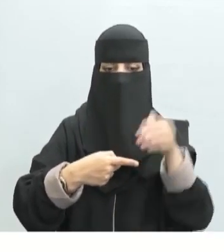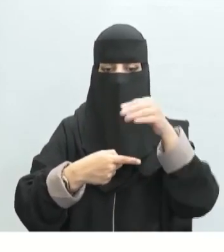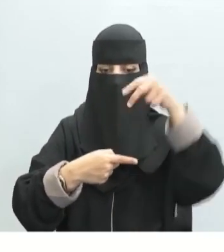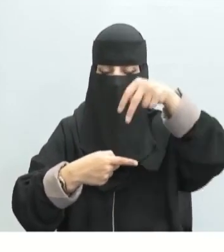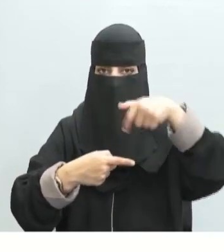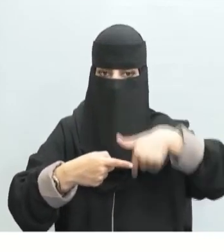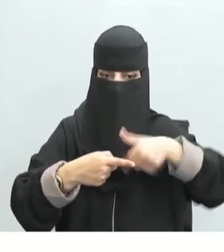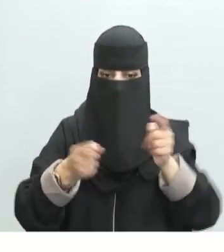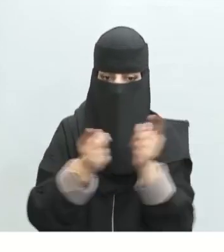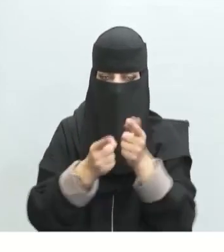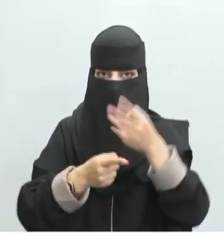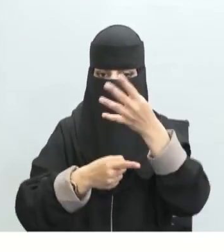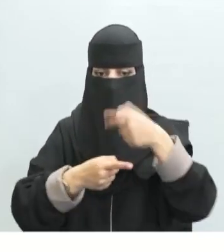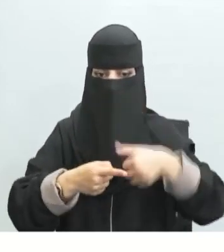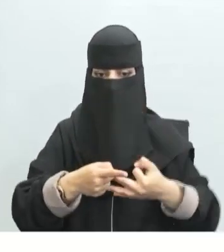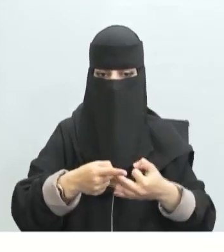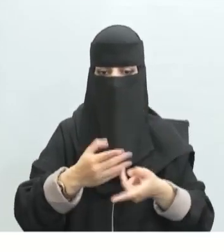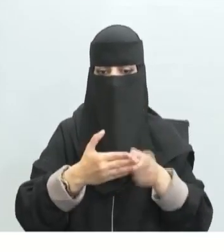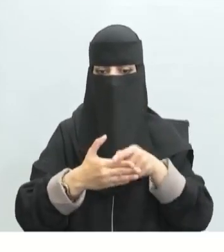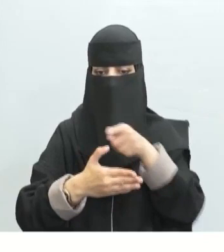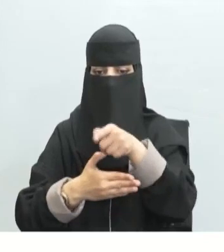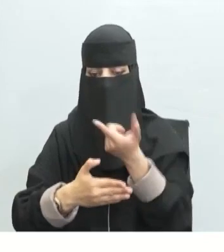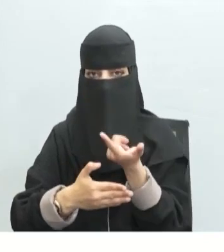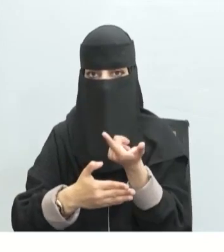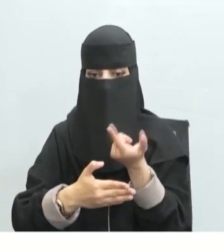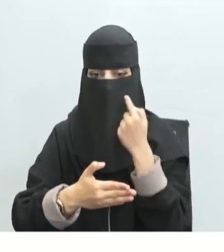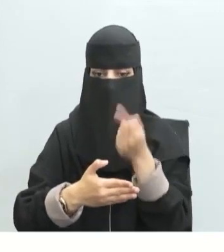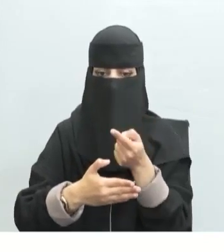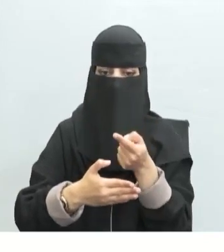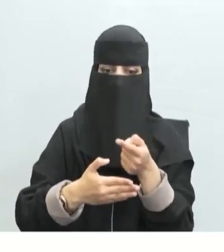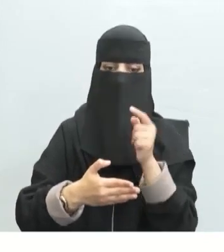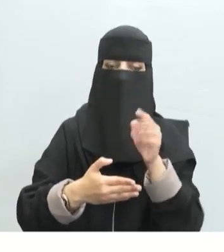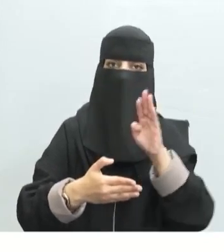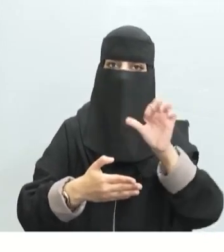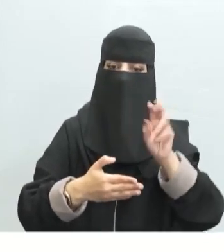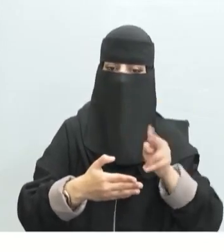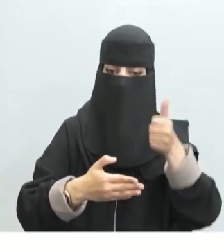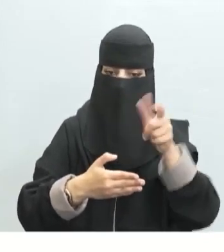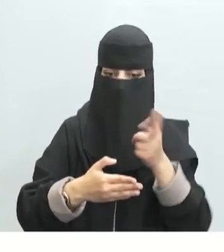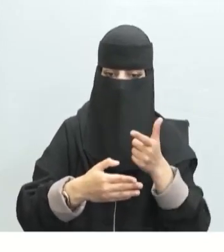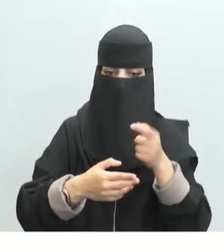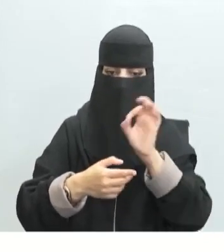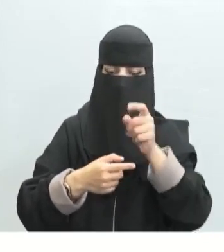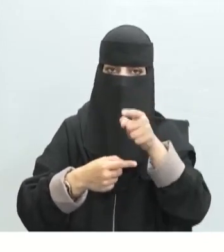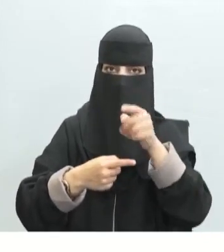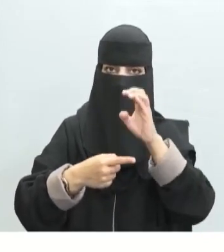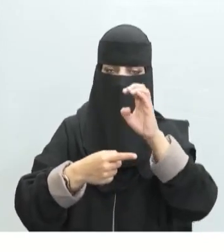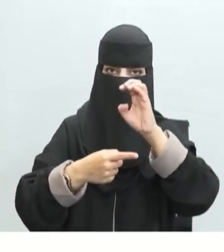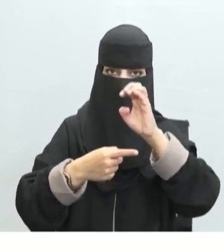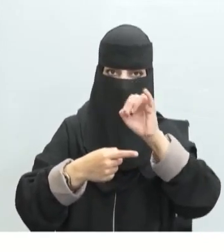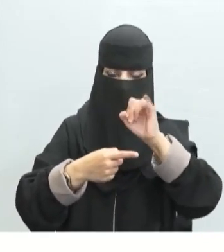فبالتالي بيكون مجاور على المقابل على طول اقول اقلب الار على تصير 3 ا والسك هي